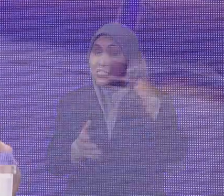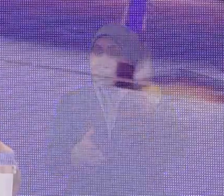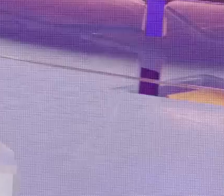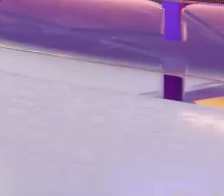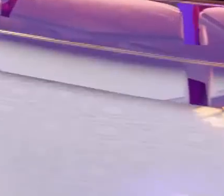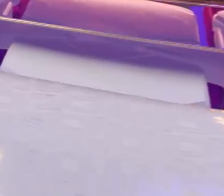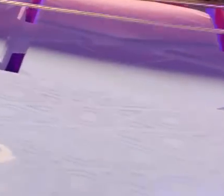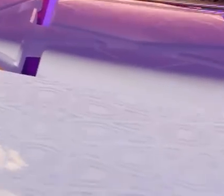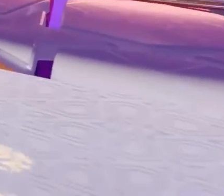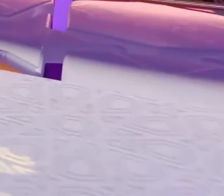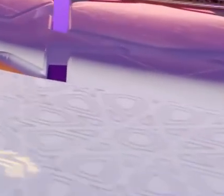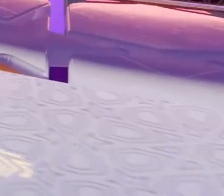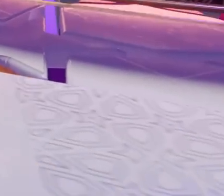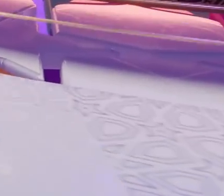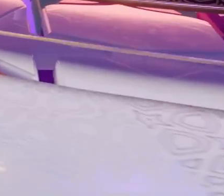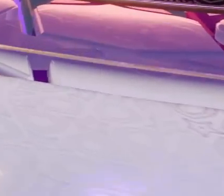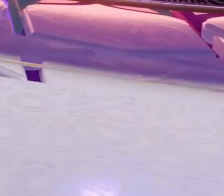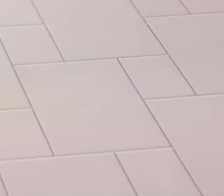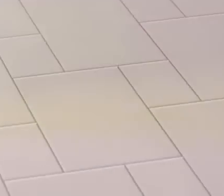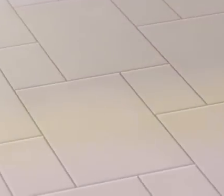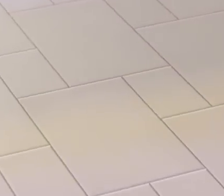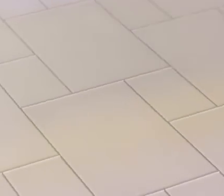ini. Waj'alhu lana